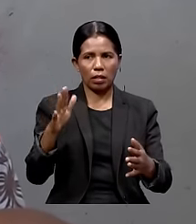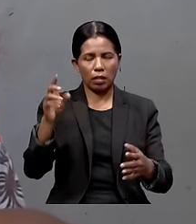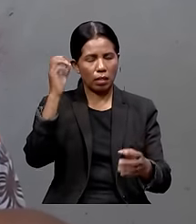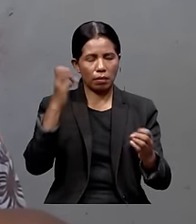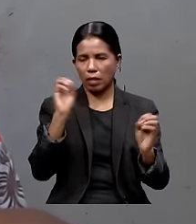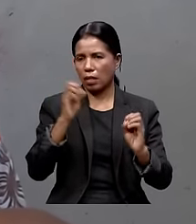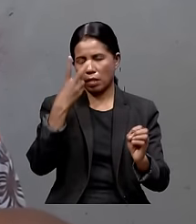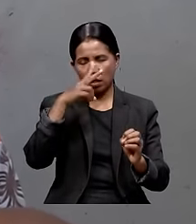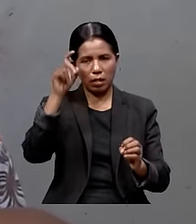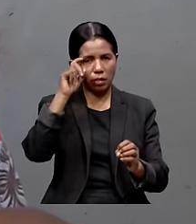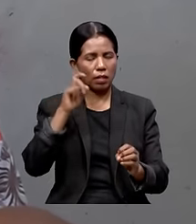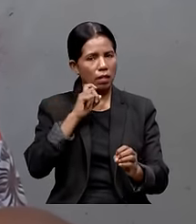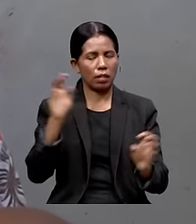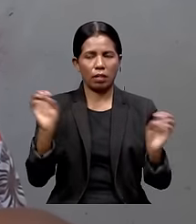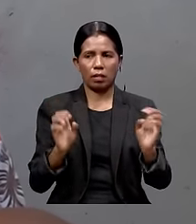sanana ida